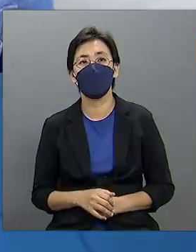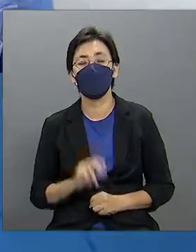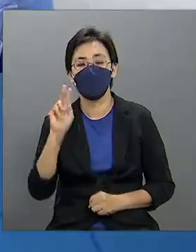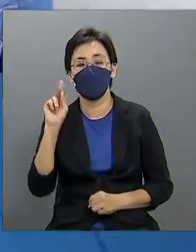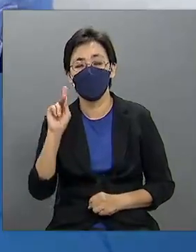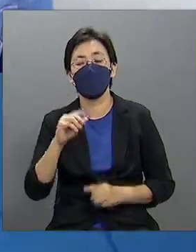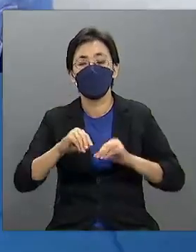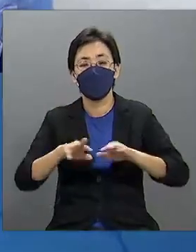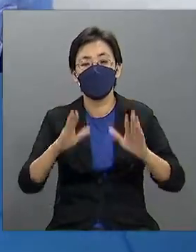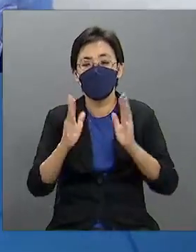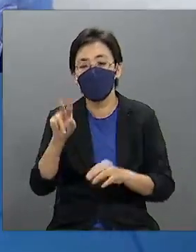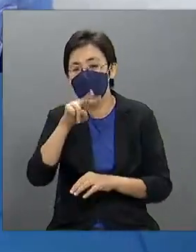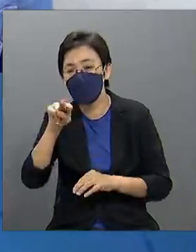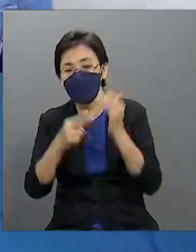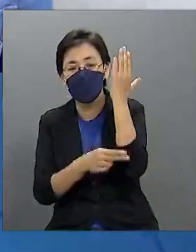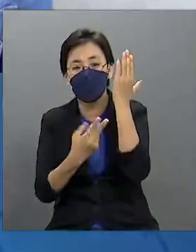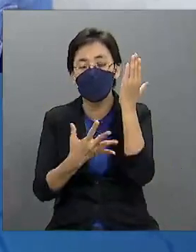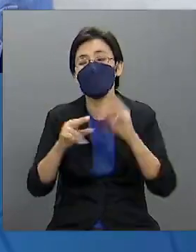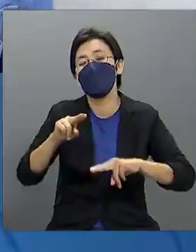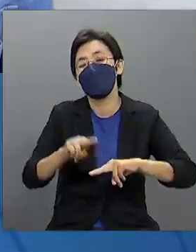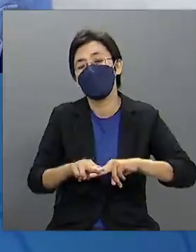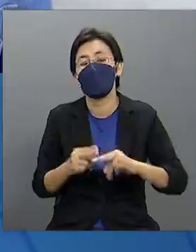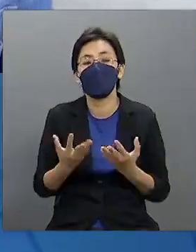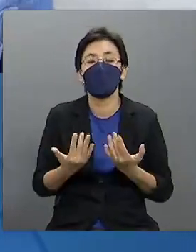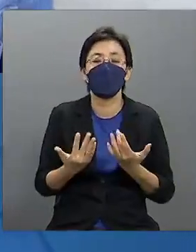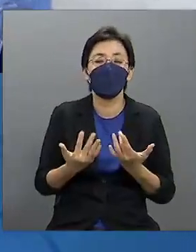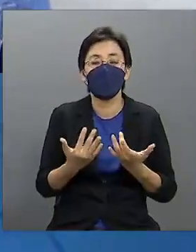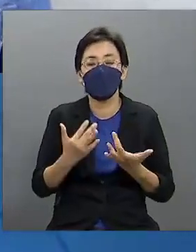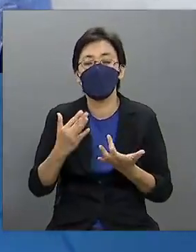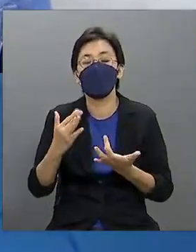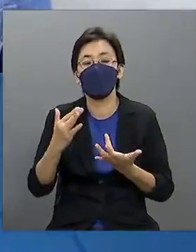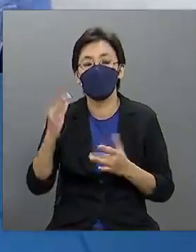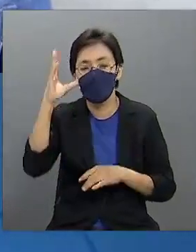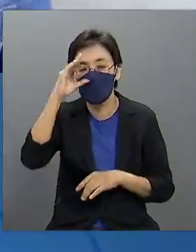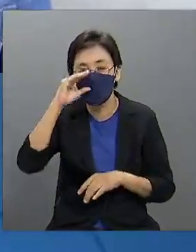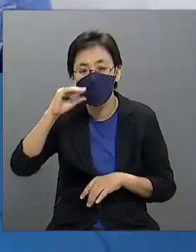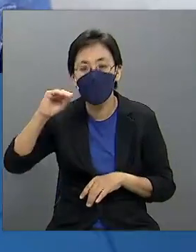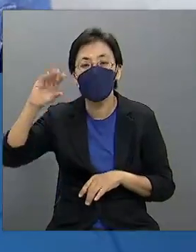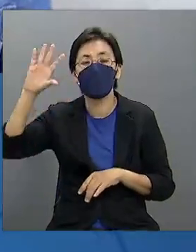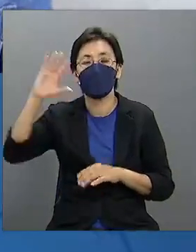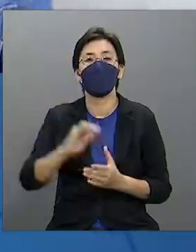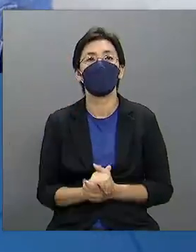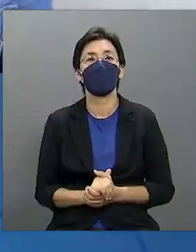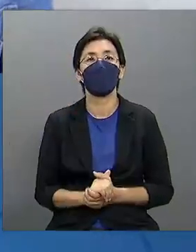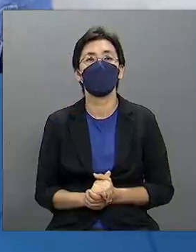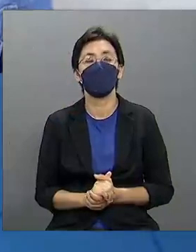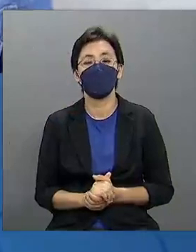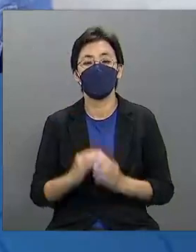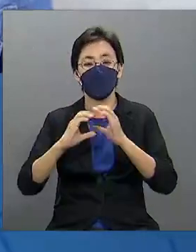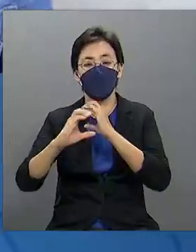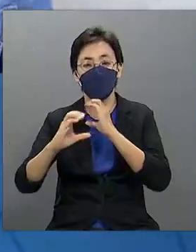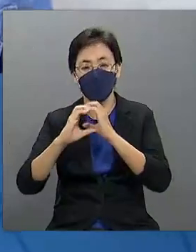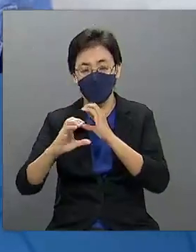หาที่พักไมได้กตองนั่งลอ เกเช้า ครั้งคืนไปหรอหว่าเธอรถบัที่ทางบัศร์